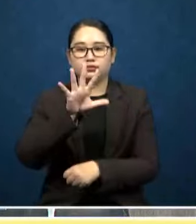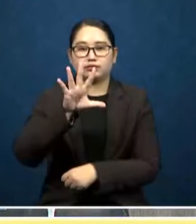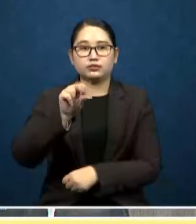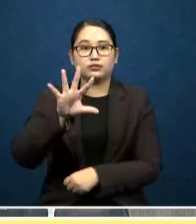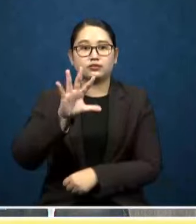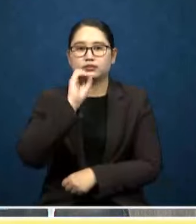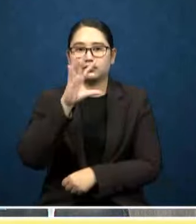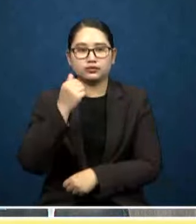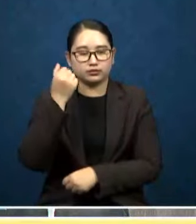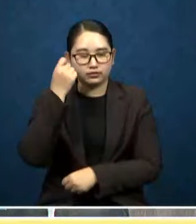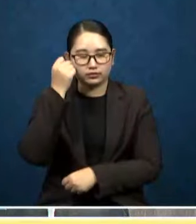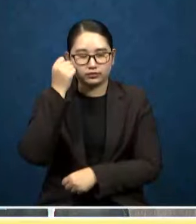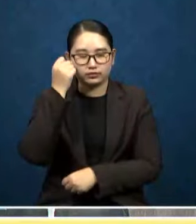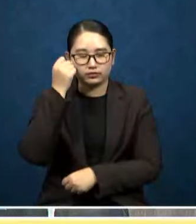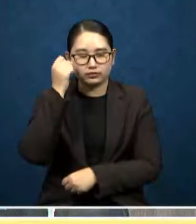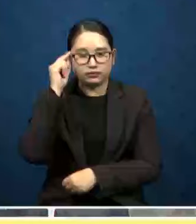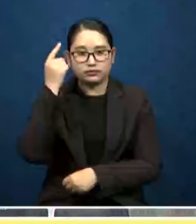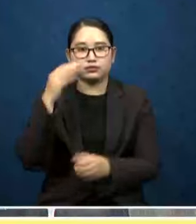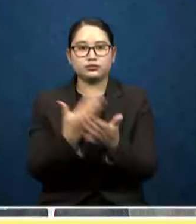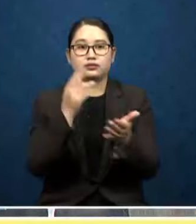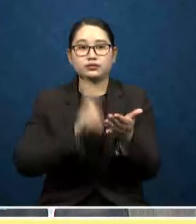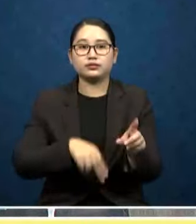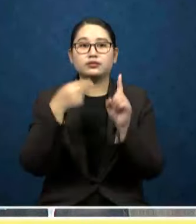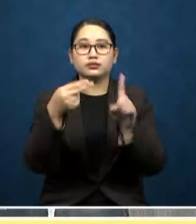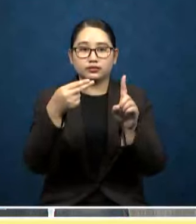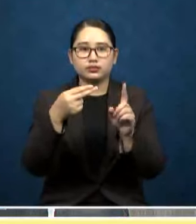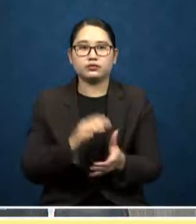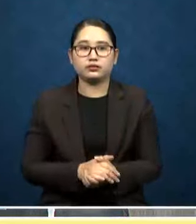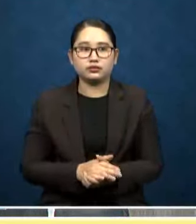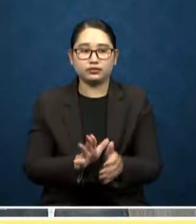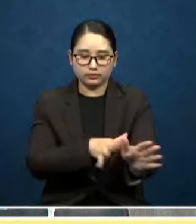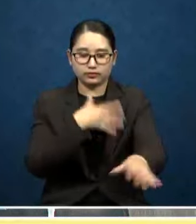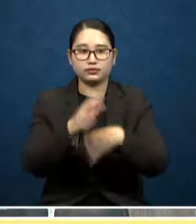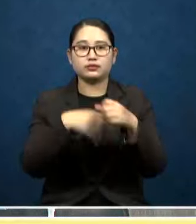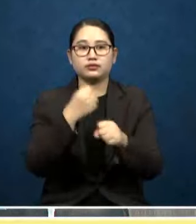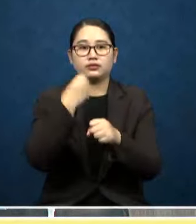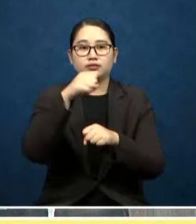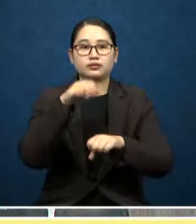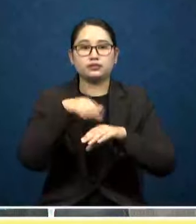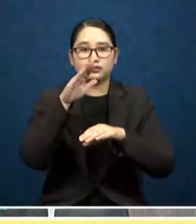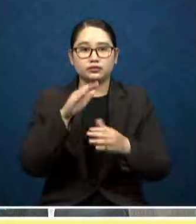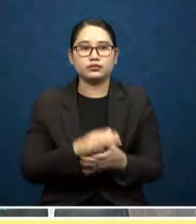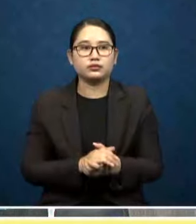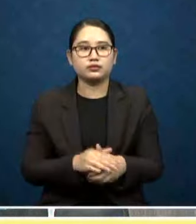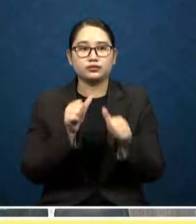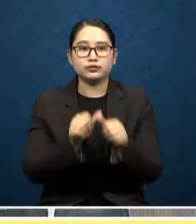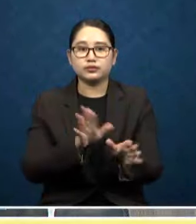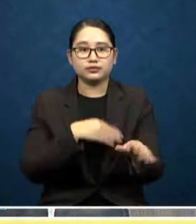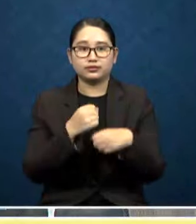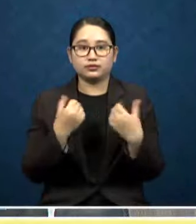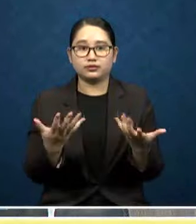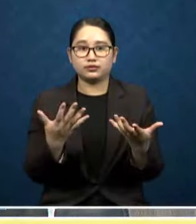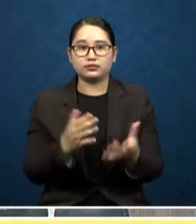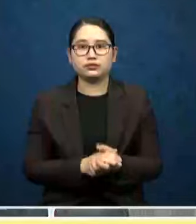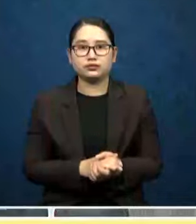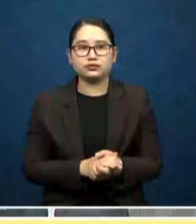บอกปรับแค่ 10,000บาทมันมีมาเป็น 10ๆปีแล้วมันอยู่ได้ยังไง